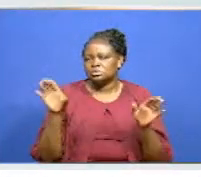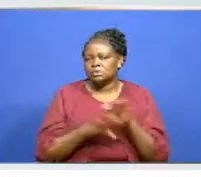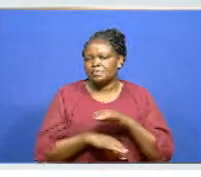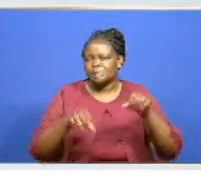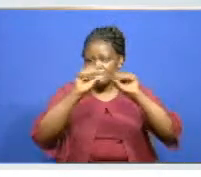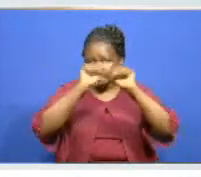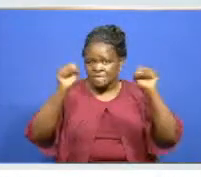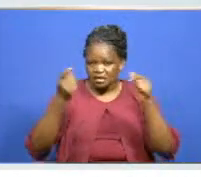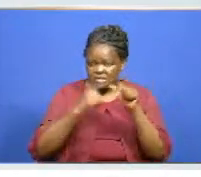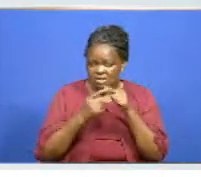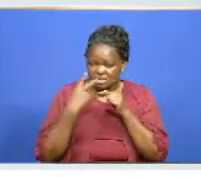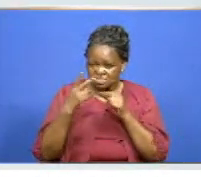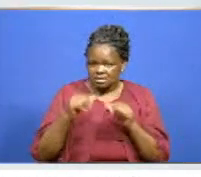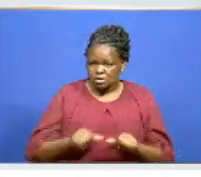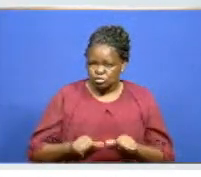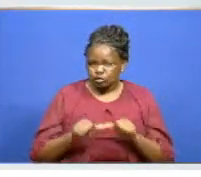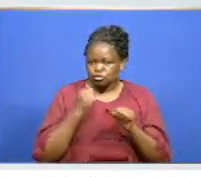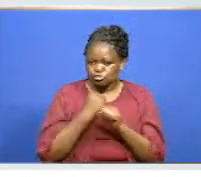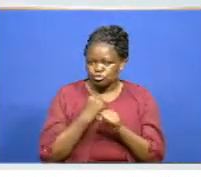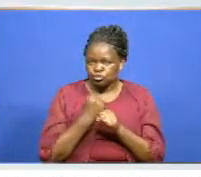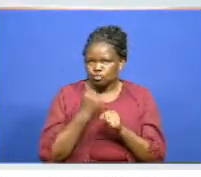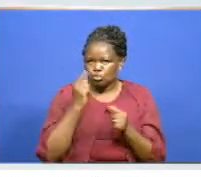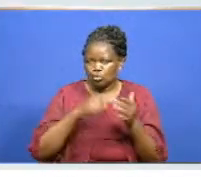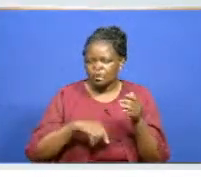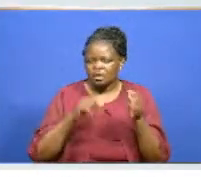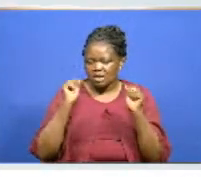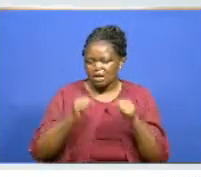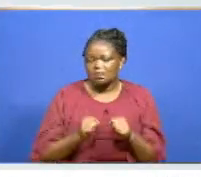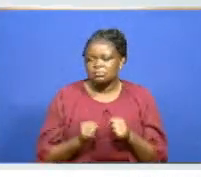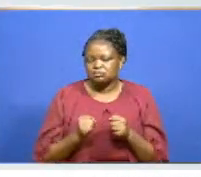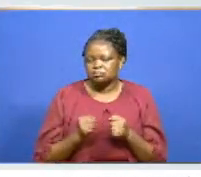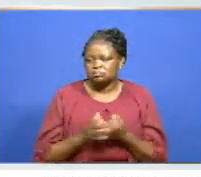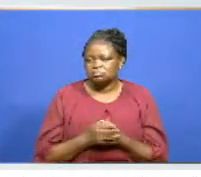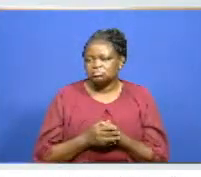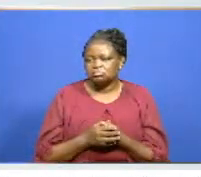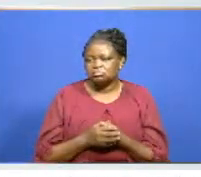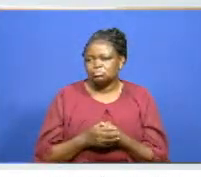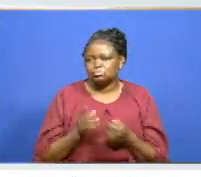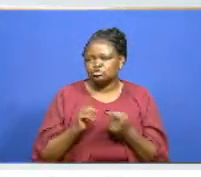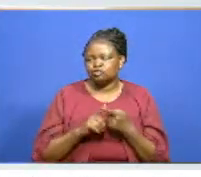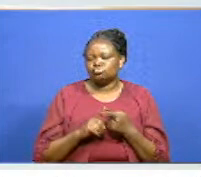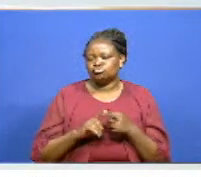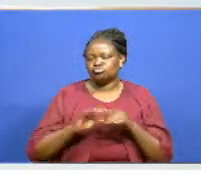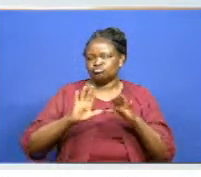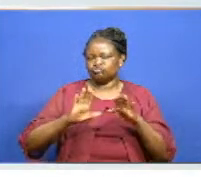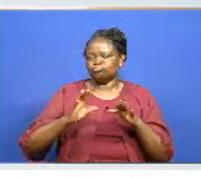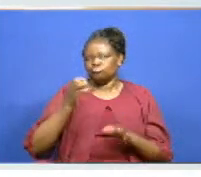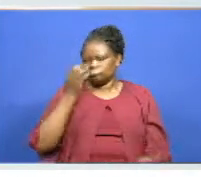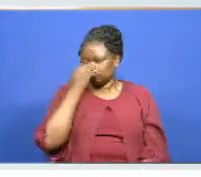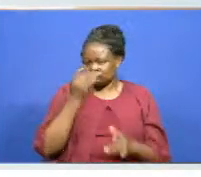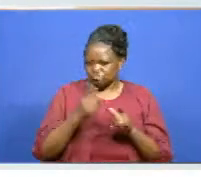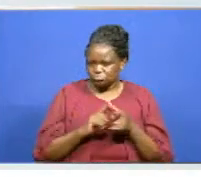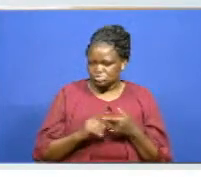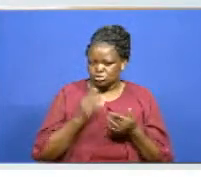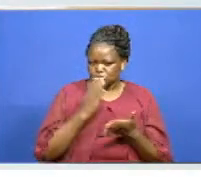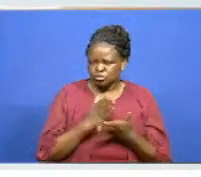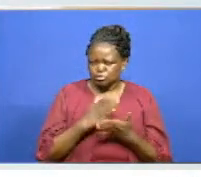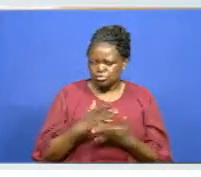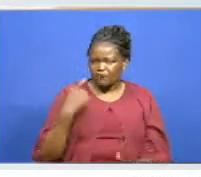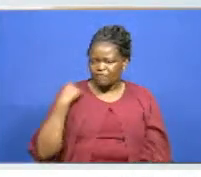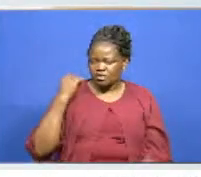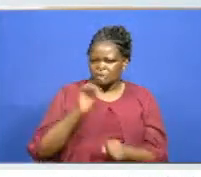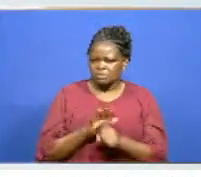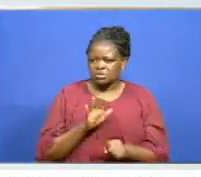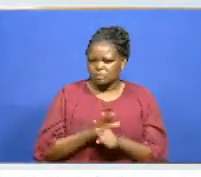naona bado wataendelea kufanya yale wawezavyo ili kuweza kujitenga na bwana William Ruto. William Ruto naye amejitolea mhanga